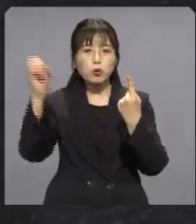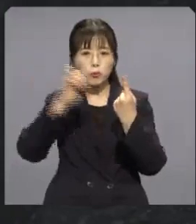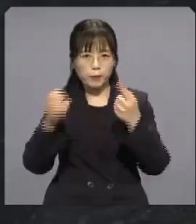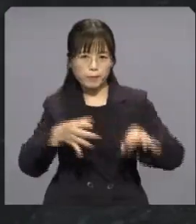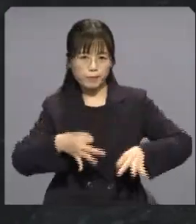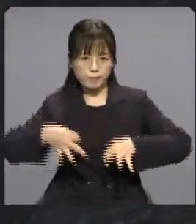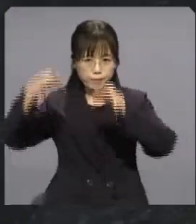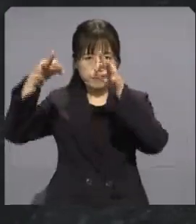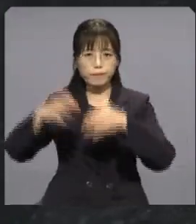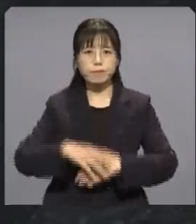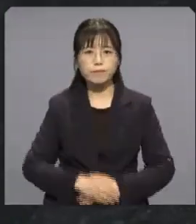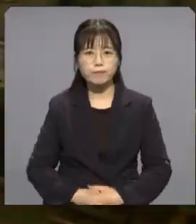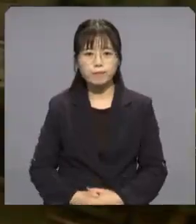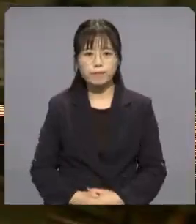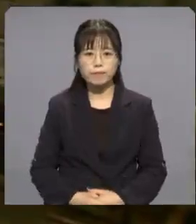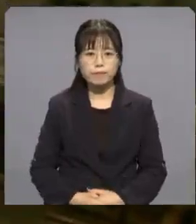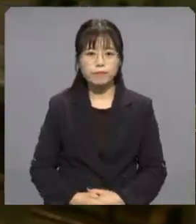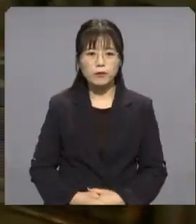상승했습니다